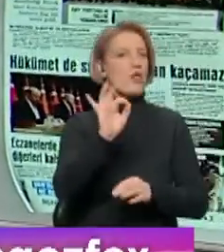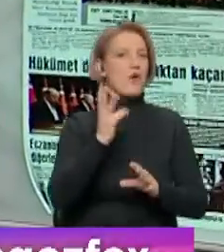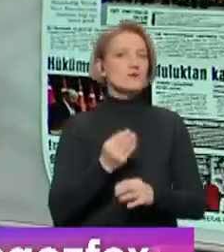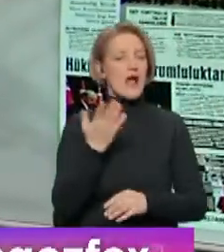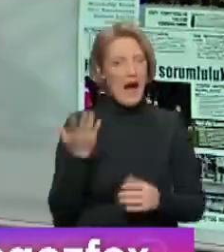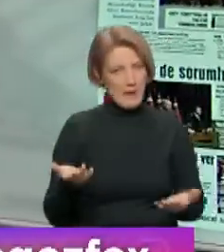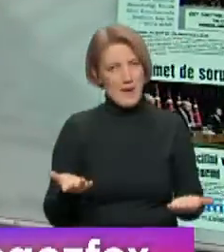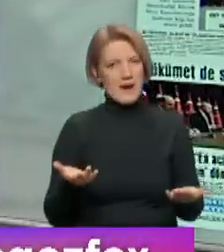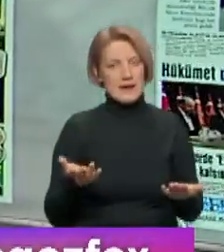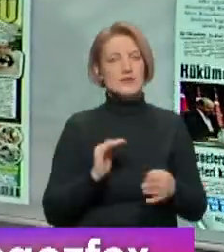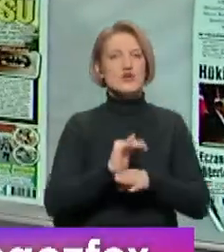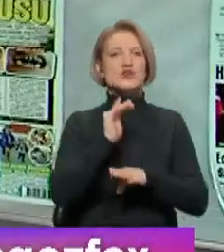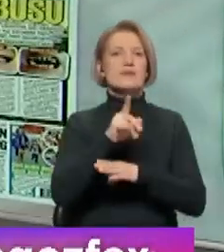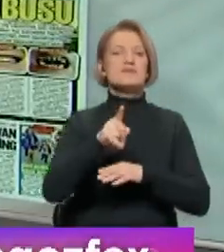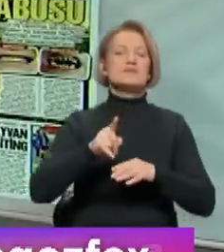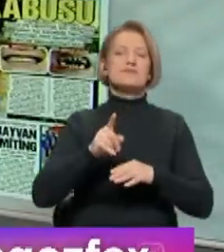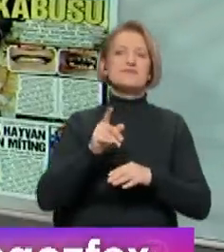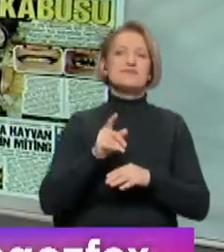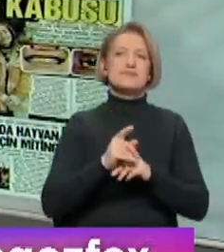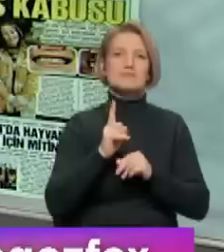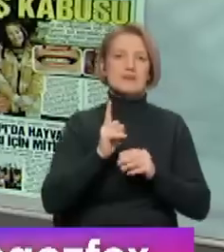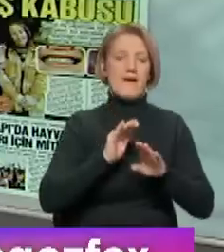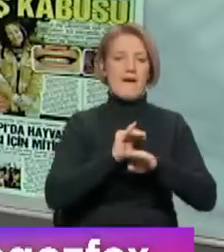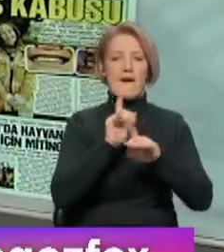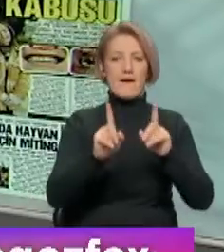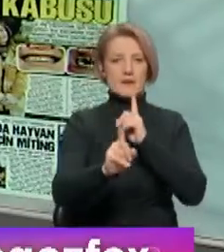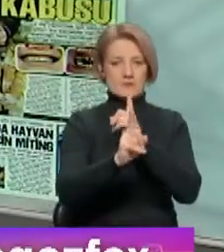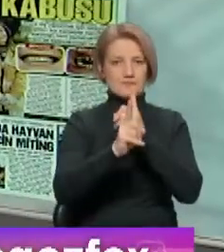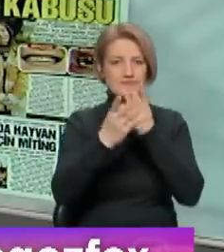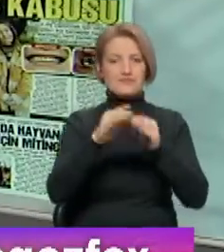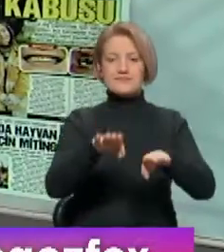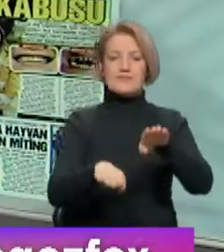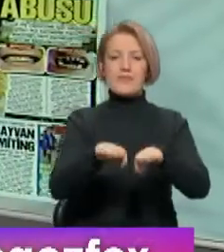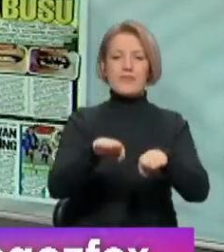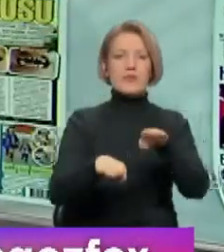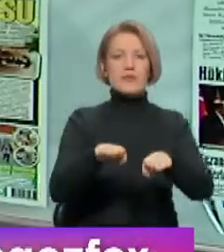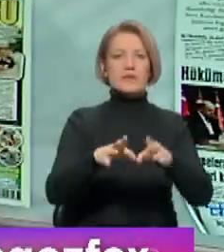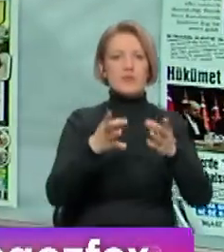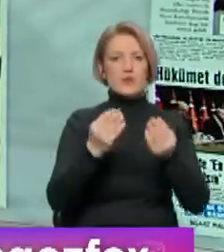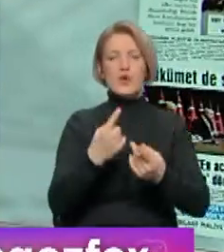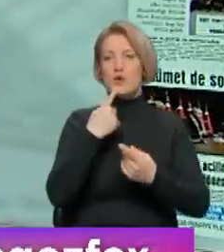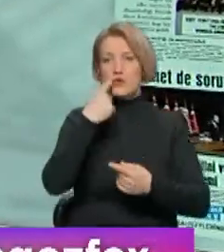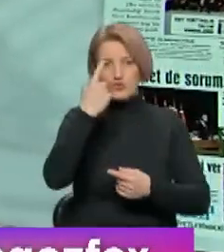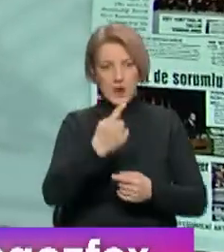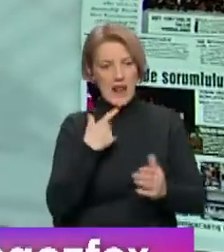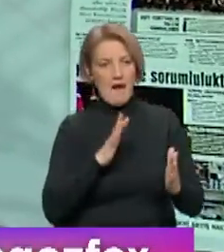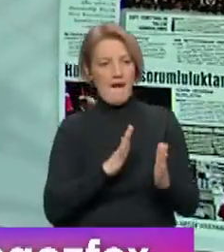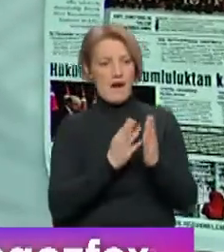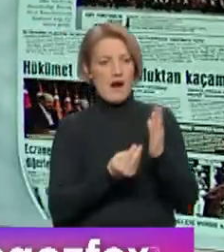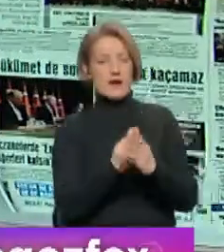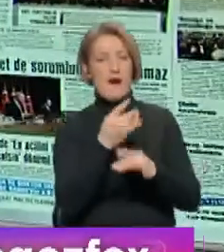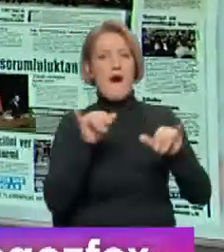Ama yaşadığımız hayatta da bir karşılığı olsun bir dengesi olsun söylenenle karşımıza çıkan